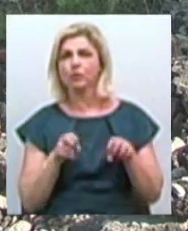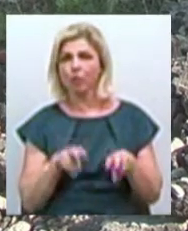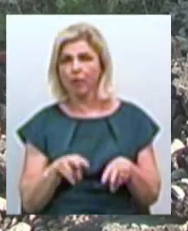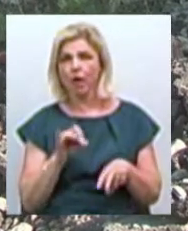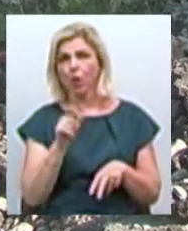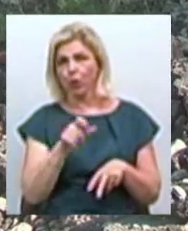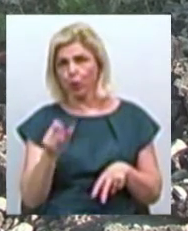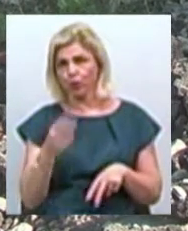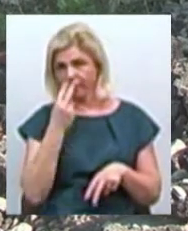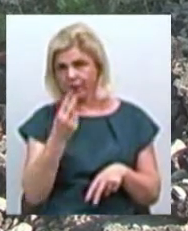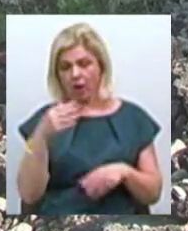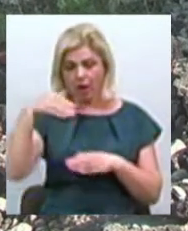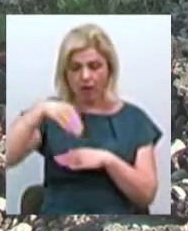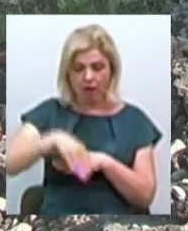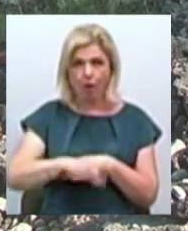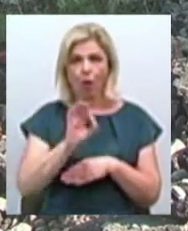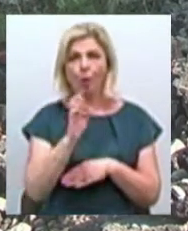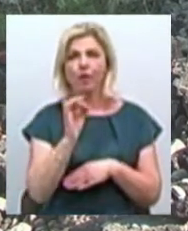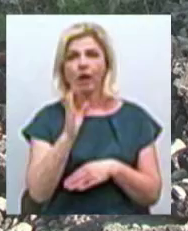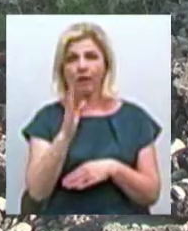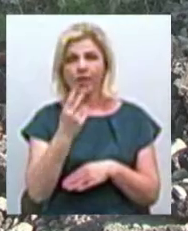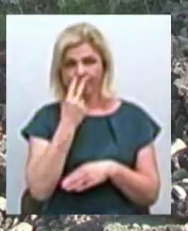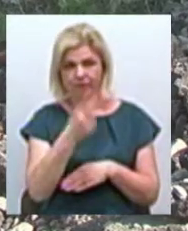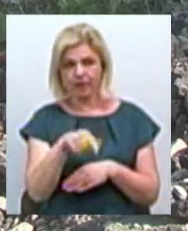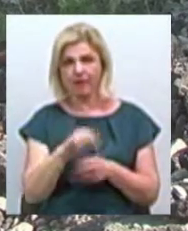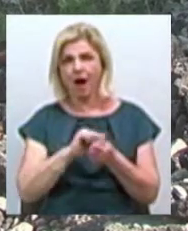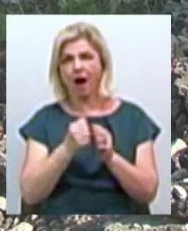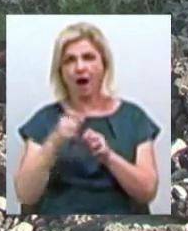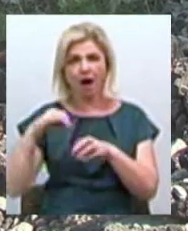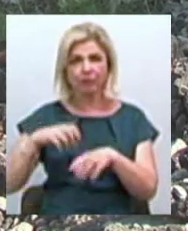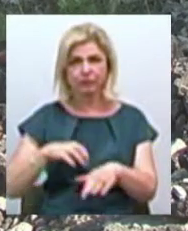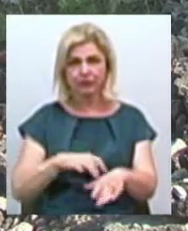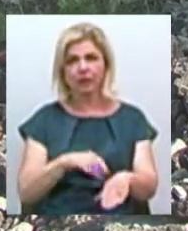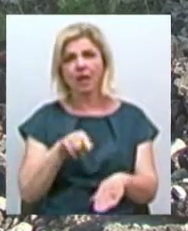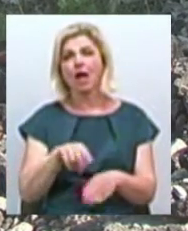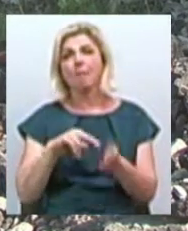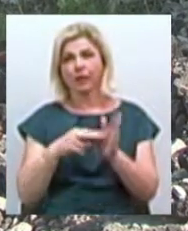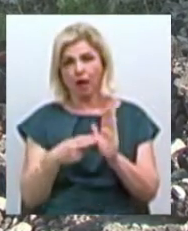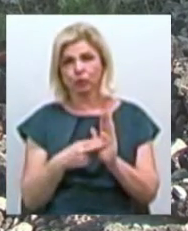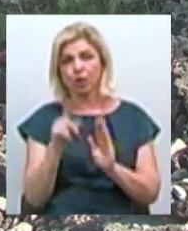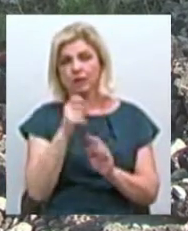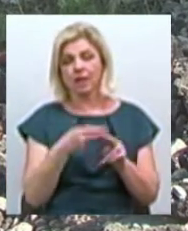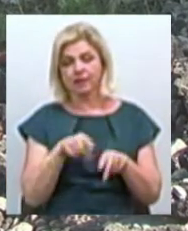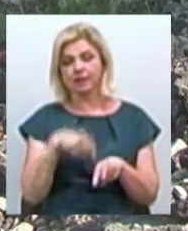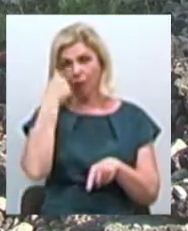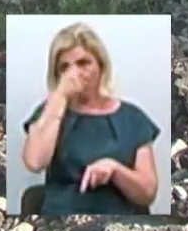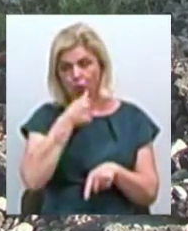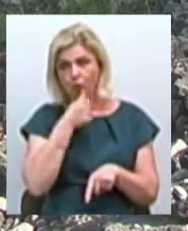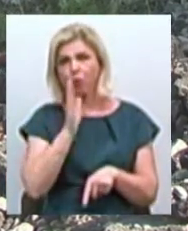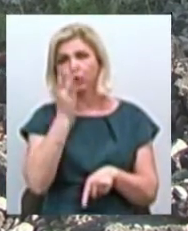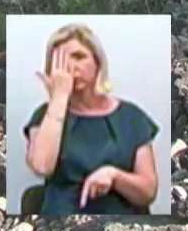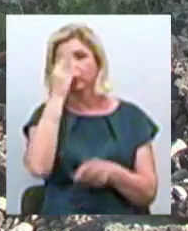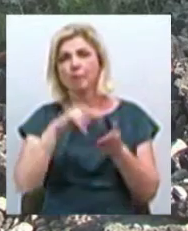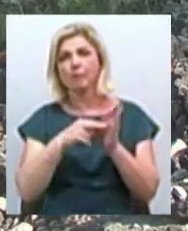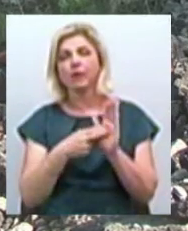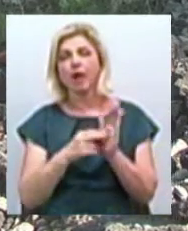обрив, тут є цей насип і планується за цей рік асфальтувати або привести